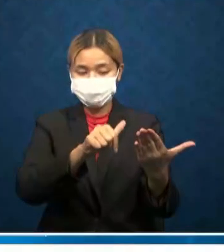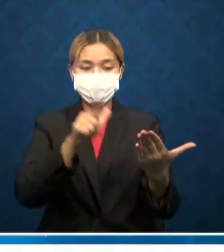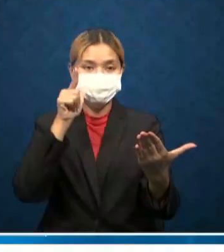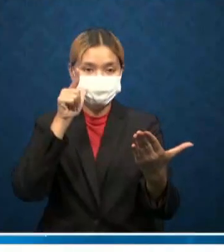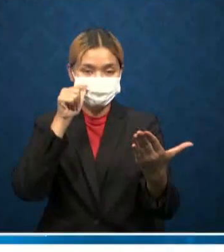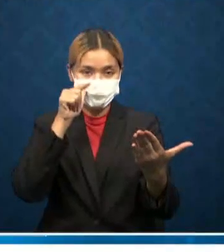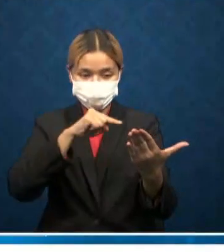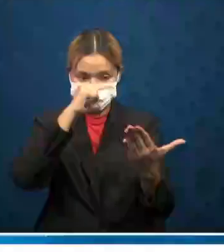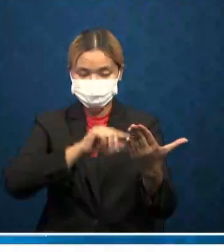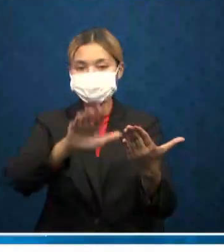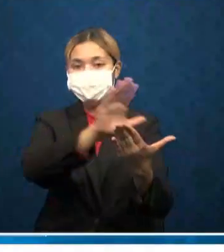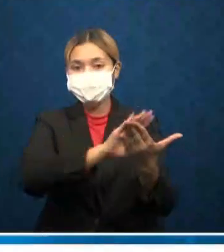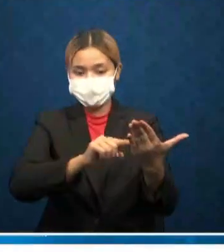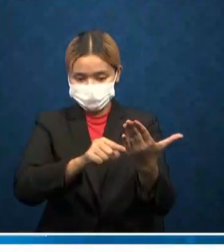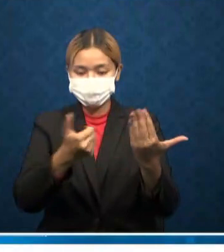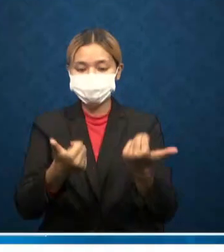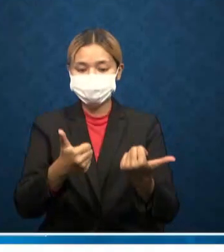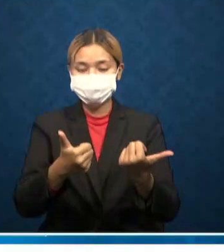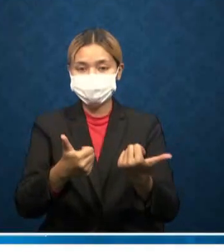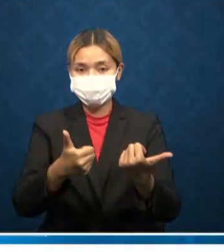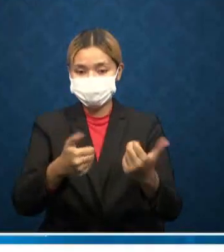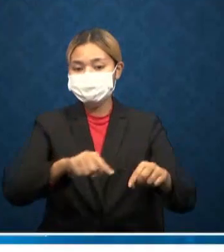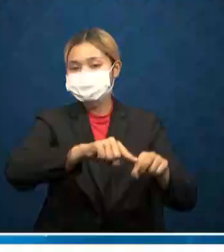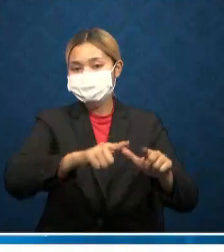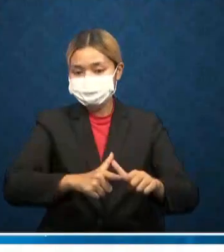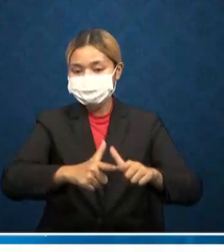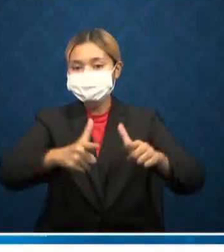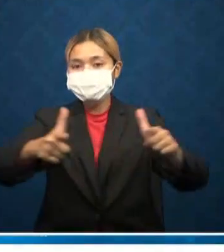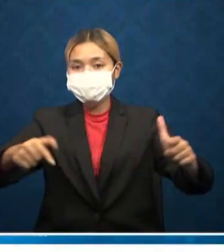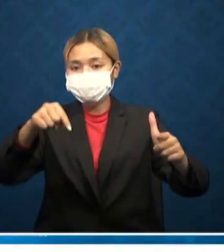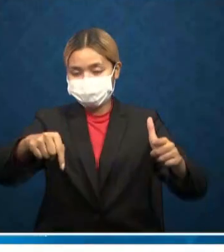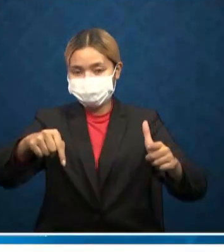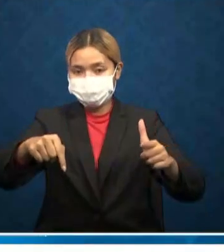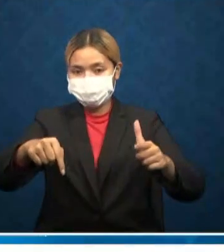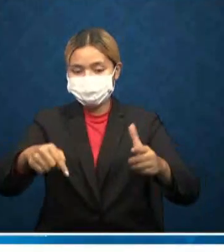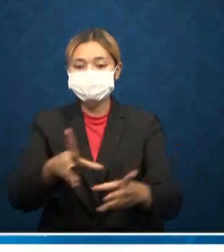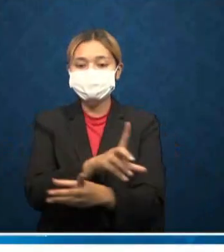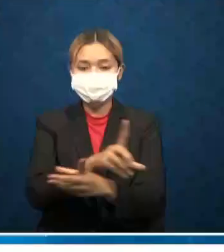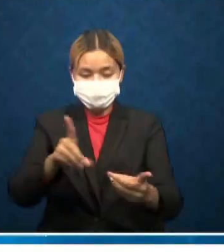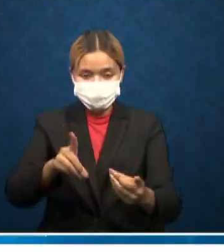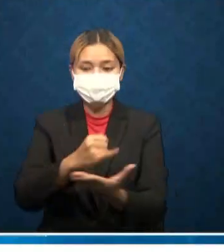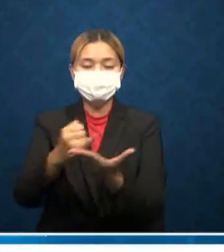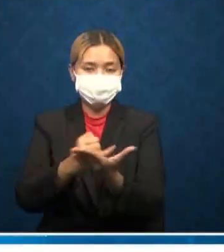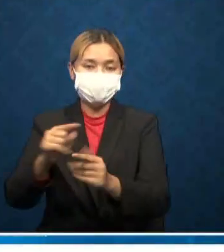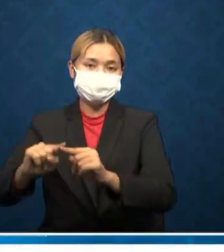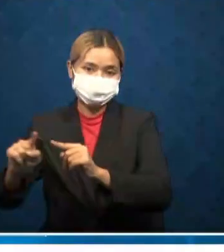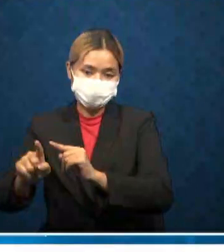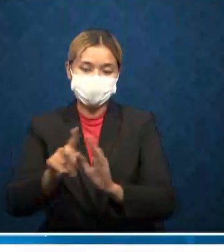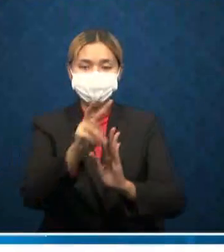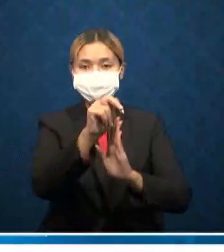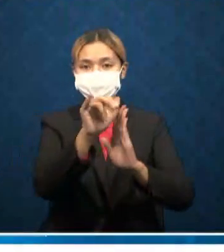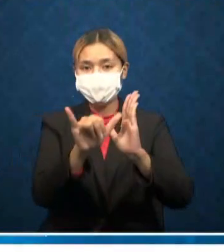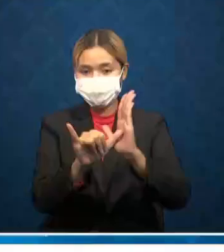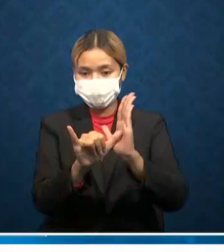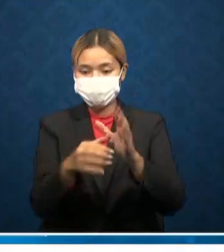ชาติว่าด้วยการเปิดพื้นที่สาธารณะทางศิลปะวัฒนธรรมในระดับนโยบายมี